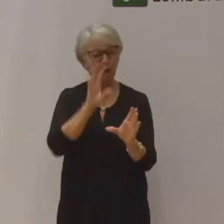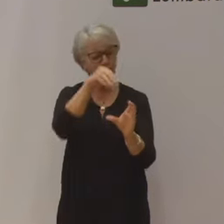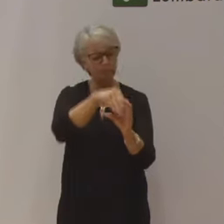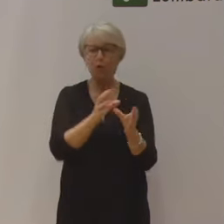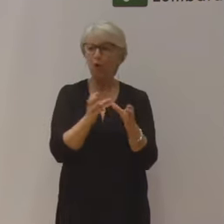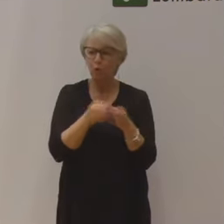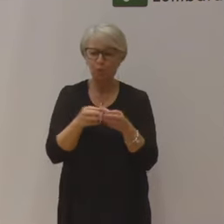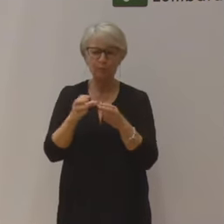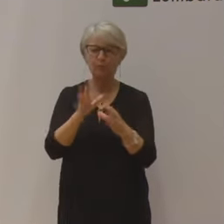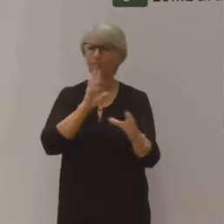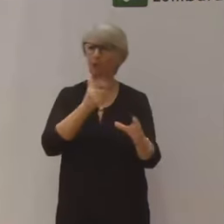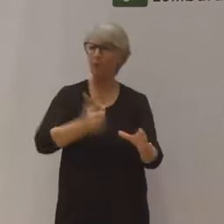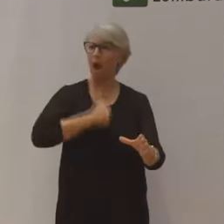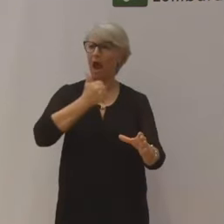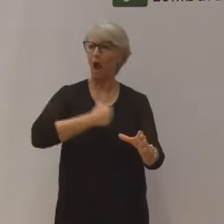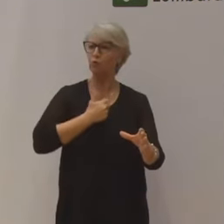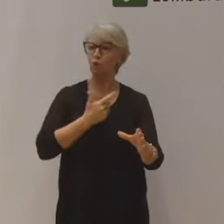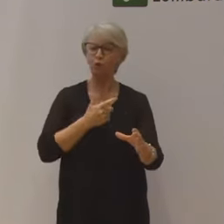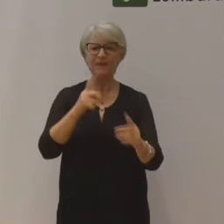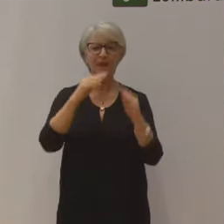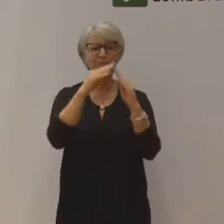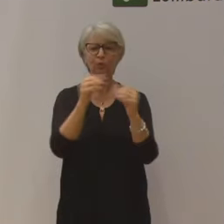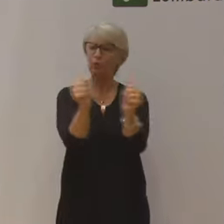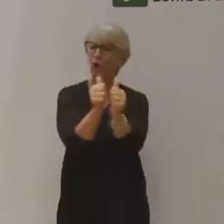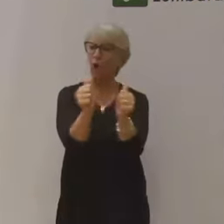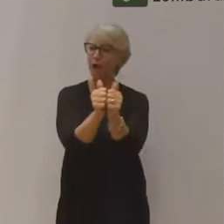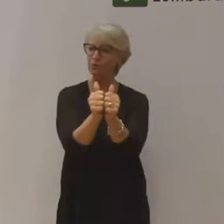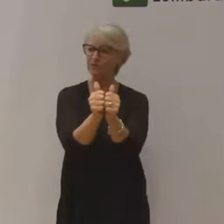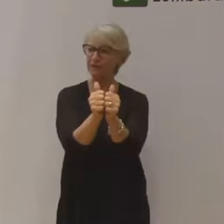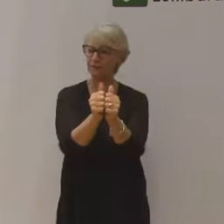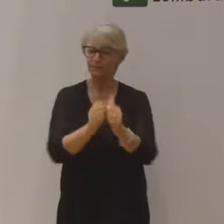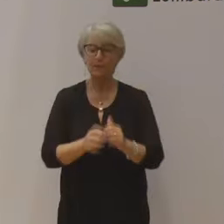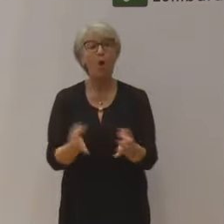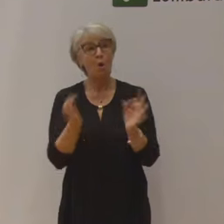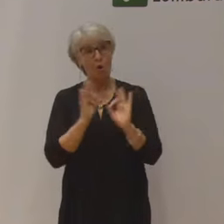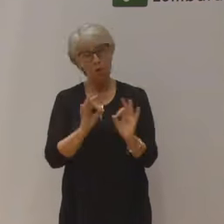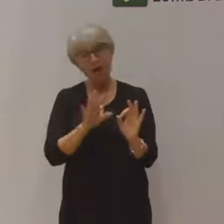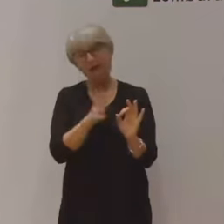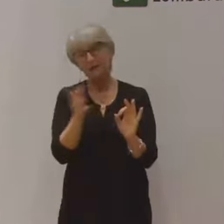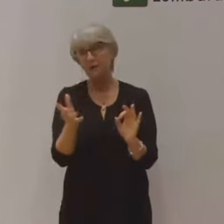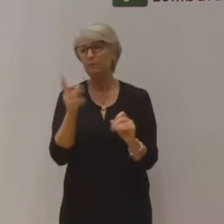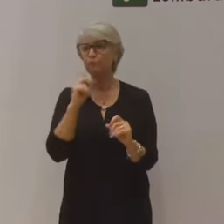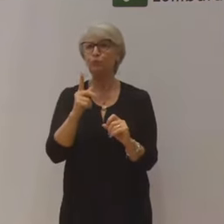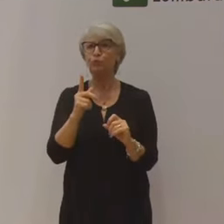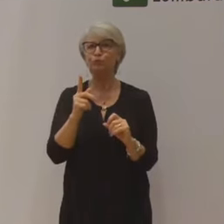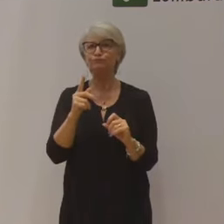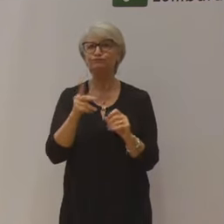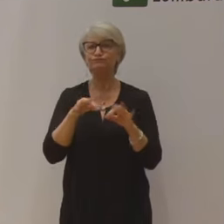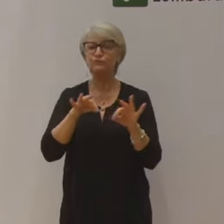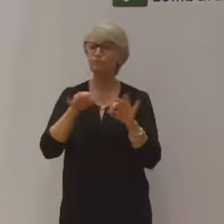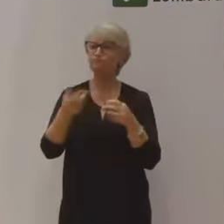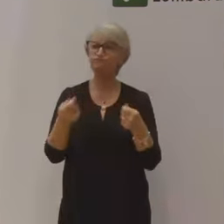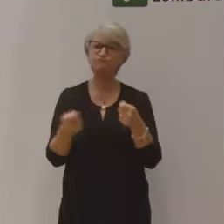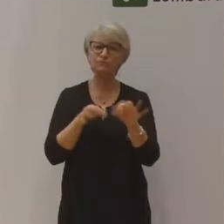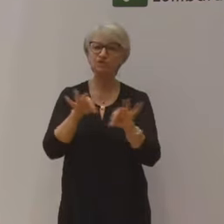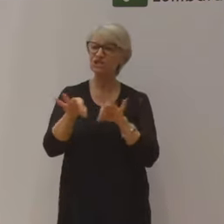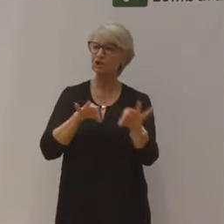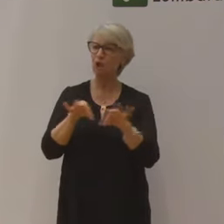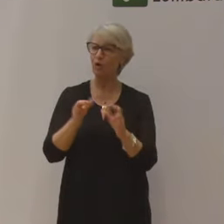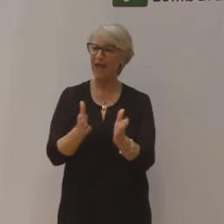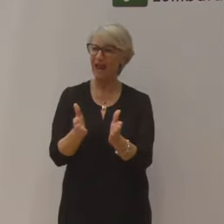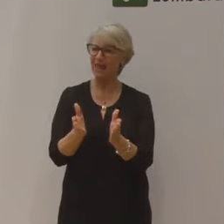di autonomia, di co-housing. L'altra linea di intervento riguarda più una natura gestionale, sono